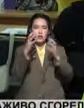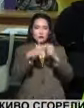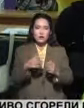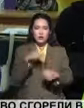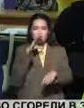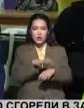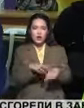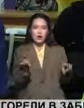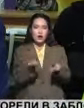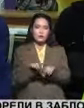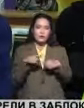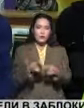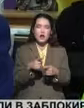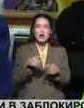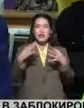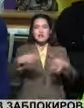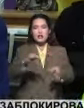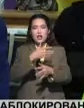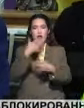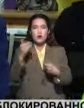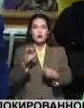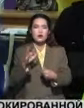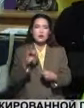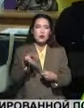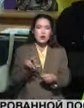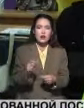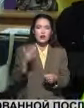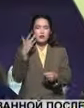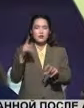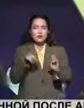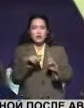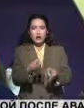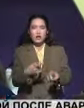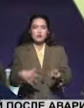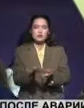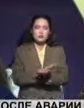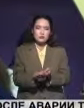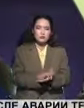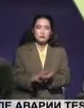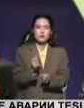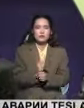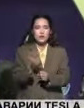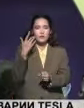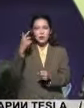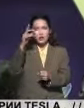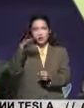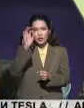выявляется там все меньше свалок. То есть это говорит о планомерной деятельности департамента и